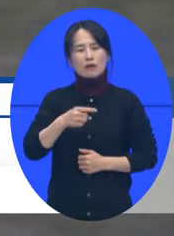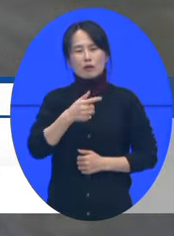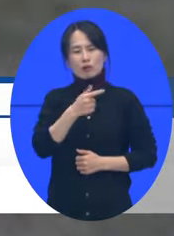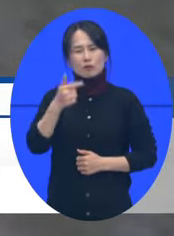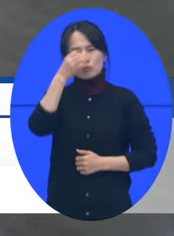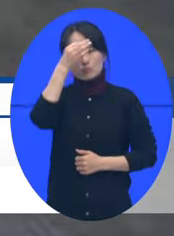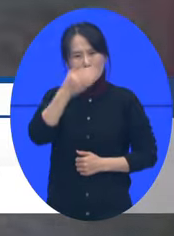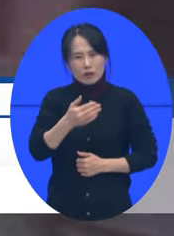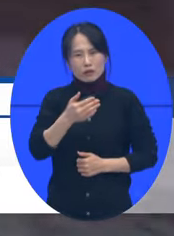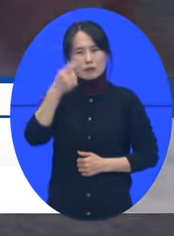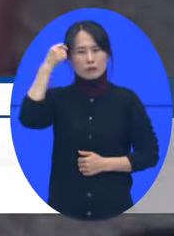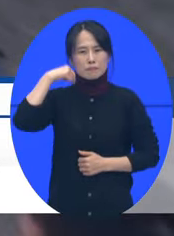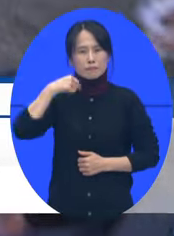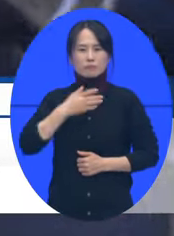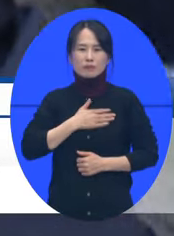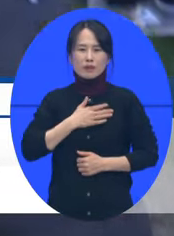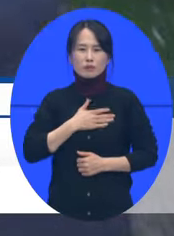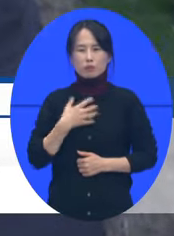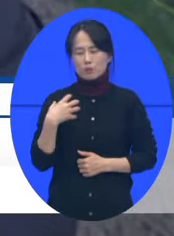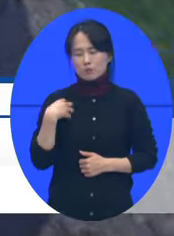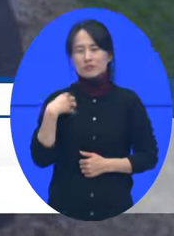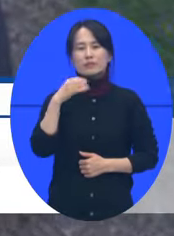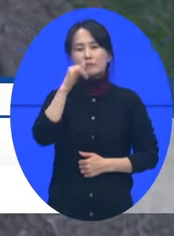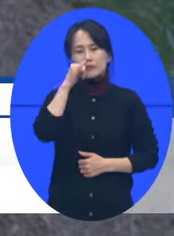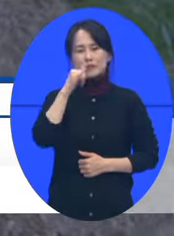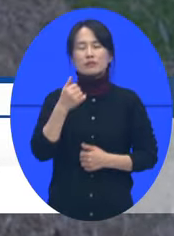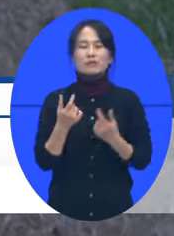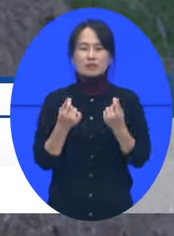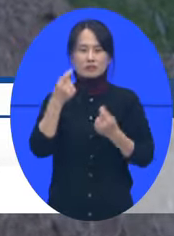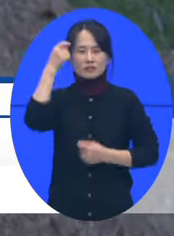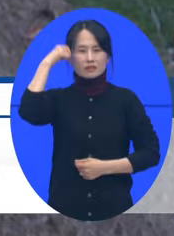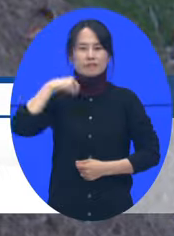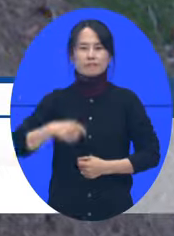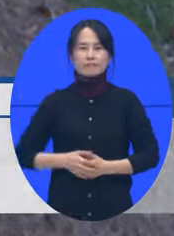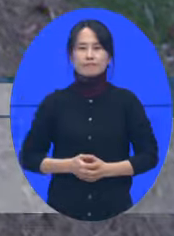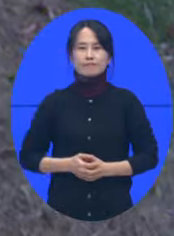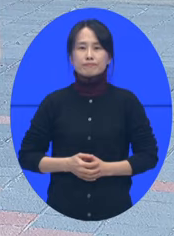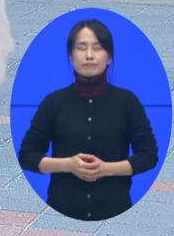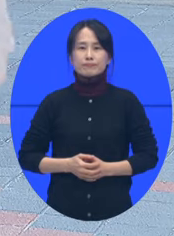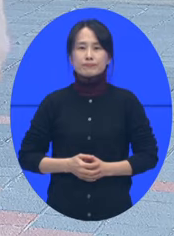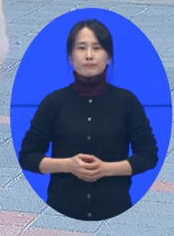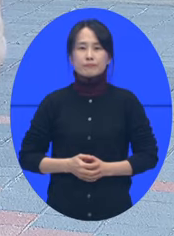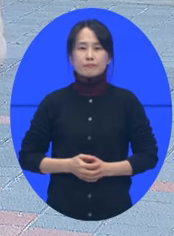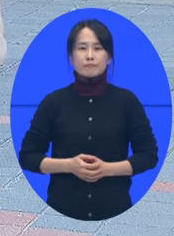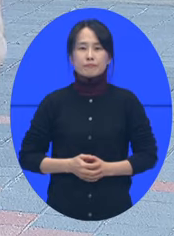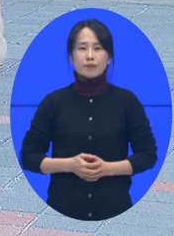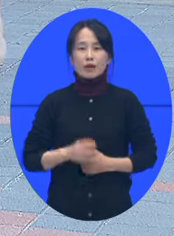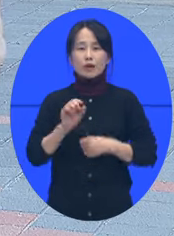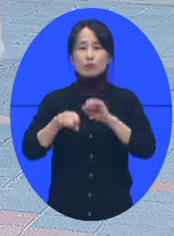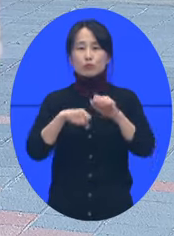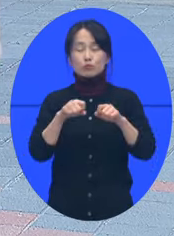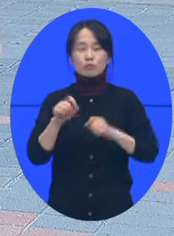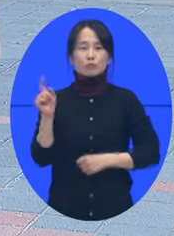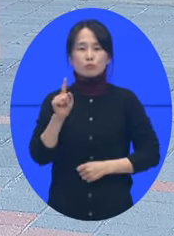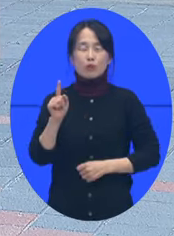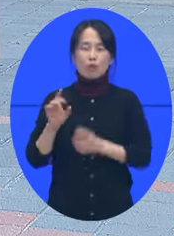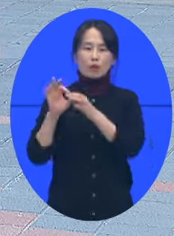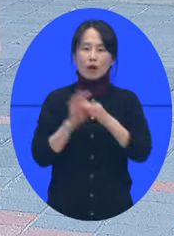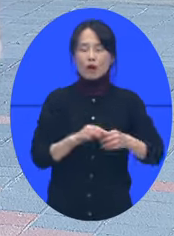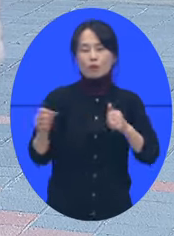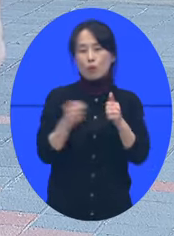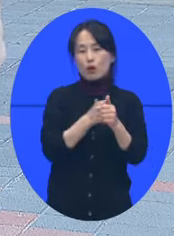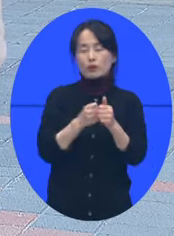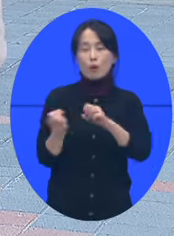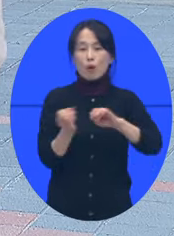미안하기도 하고 또 저도 일종의 책임이 있지 않나 싶은 생각도 들었습니다. 반려동물이 늘며 끊이지 않는